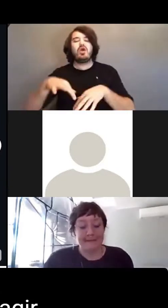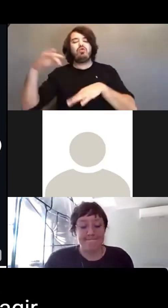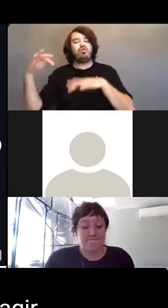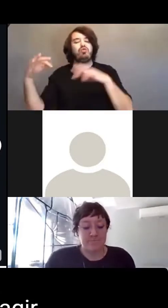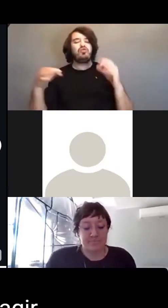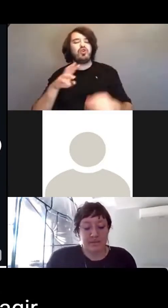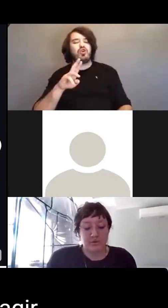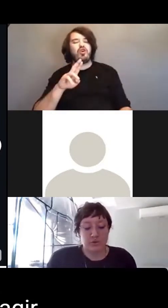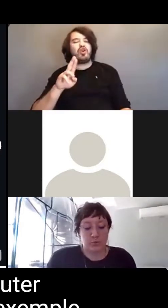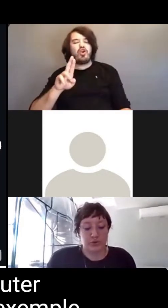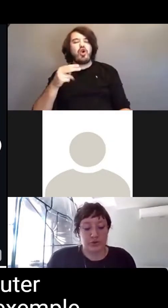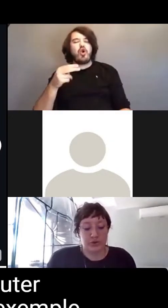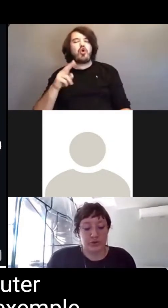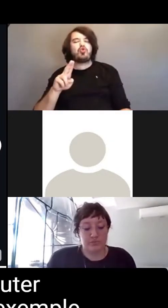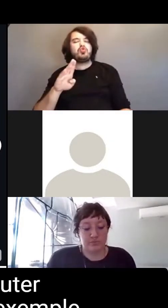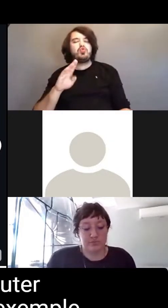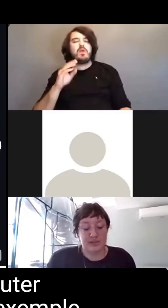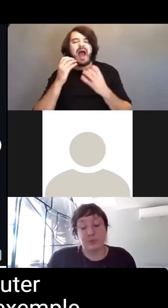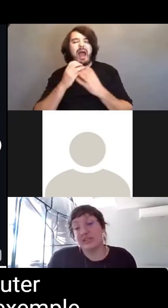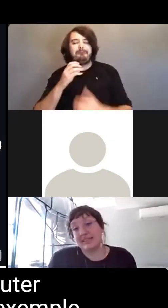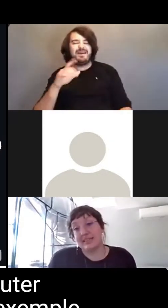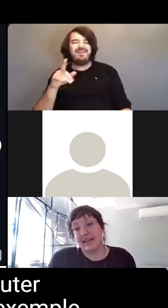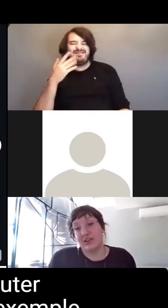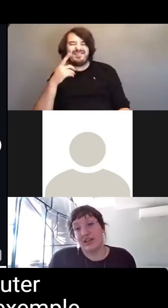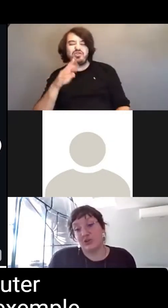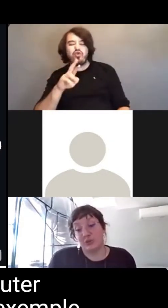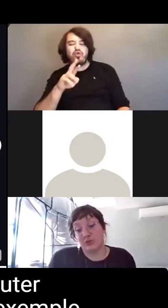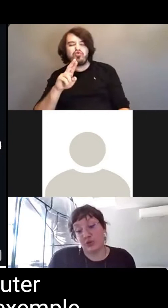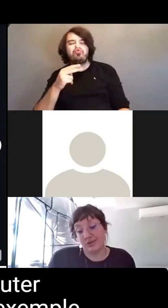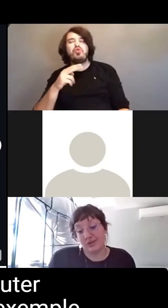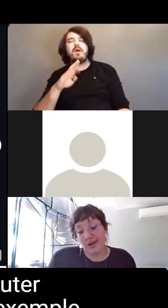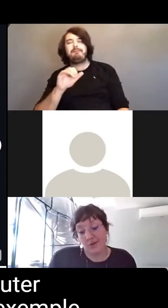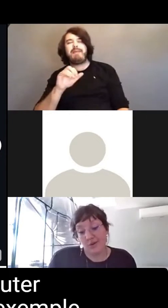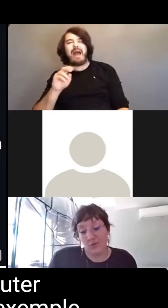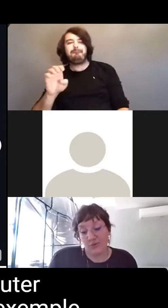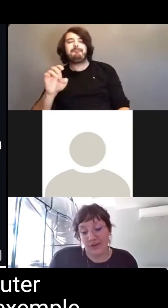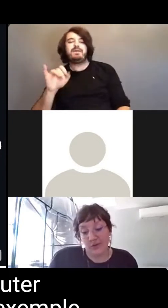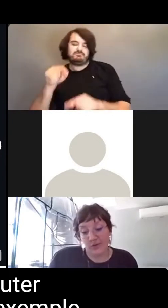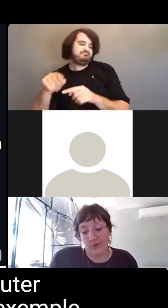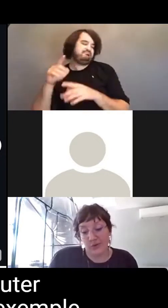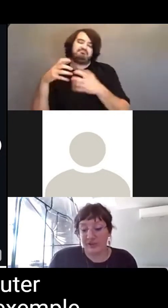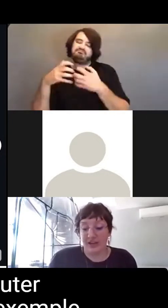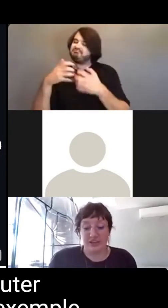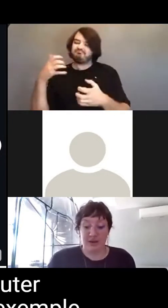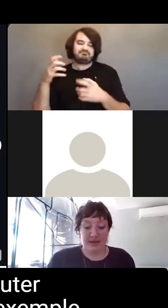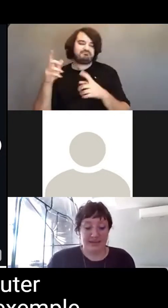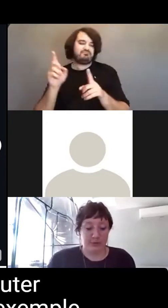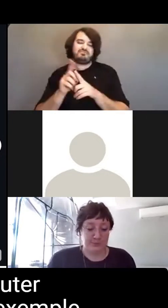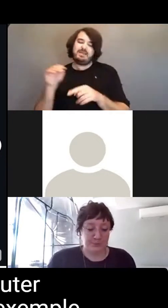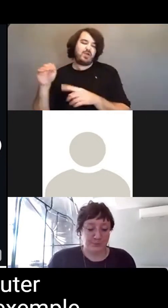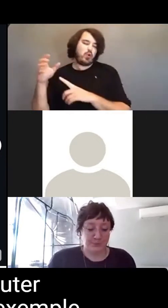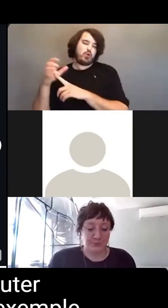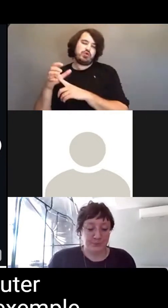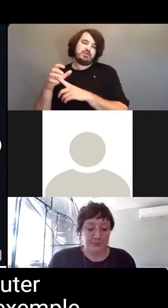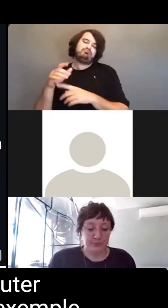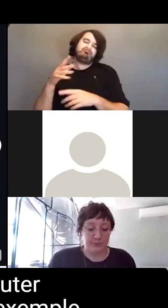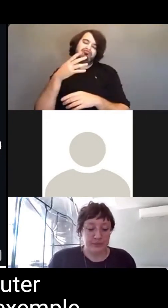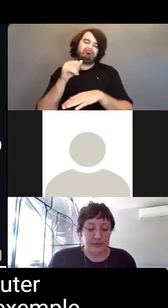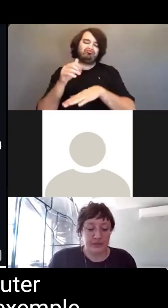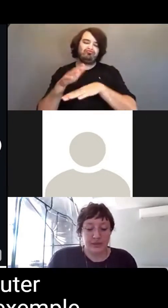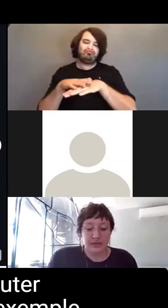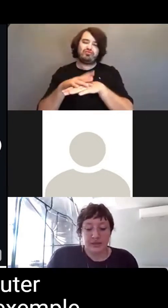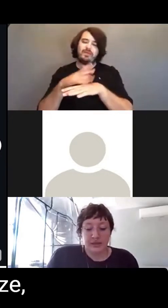réagir. Donc, ce n'est pas nécessaire de l'ajouter au sol quand on fait un transplant, par exemple.